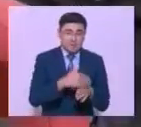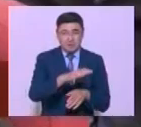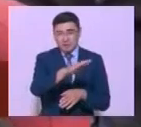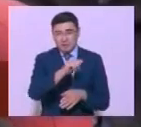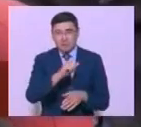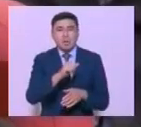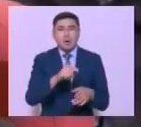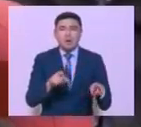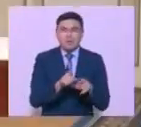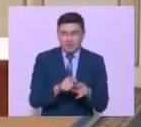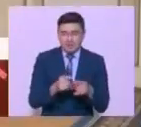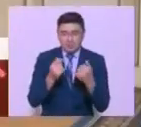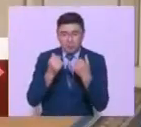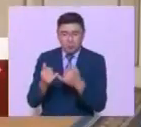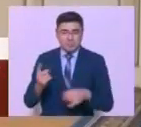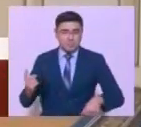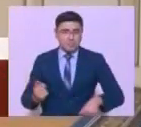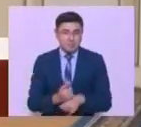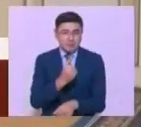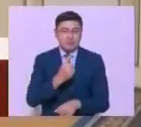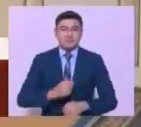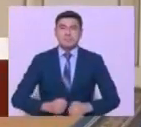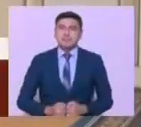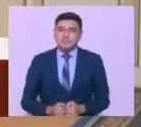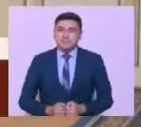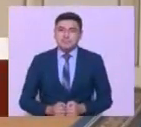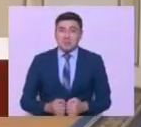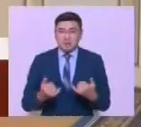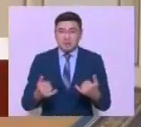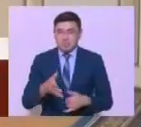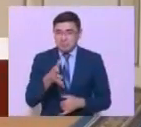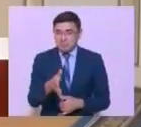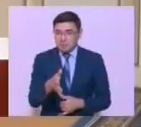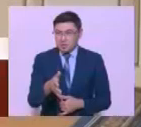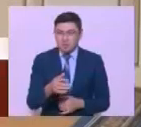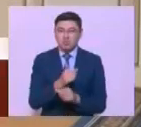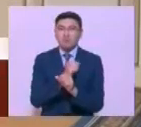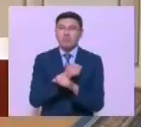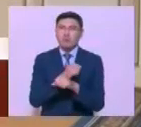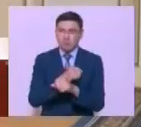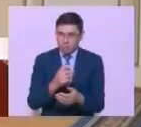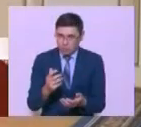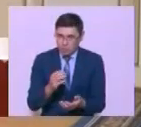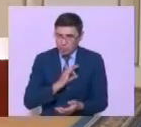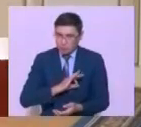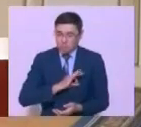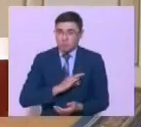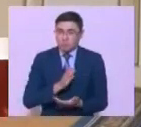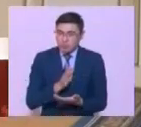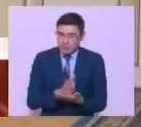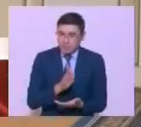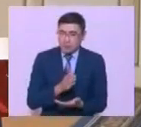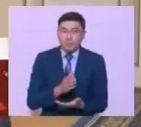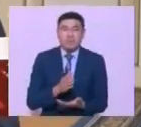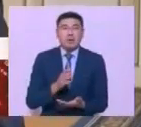жасалған алғашқы қадам. Біз енді Құдайға шүкір қазір 5 мың бас түйе ұстаймыз. Бірақ осы тауарлы